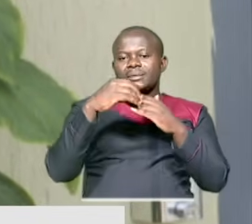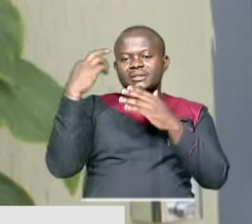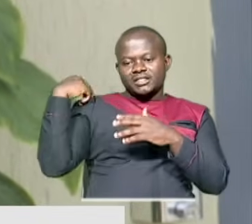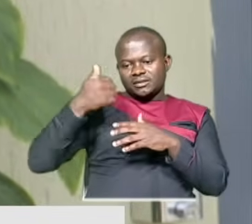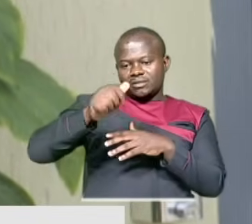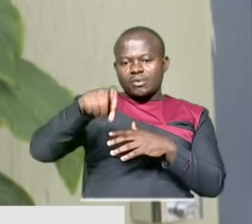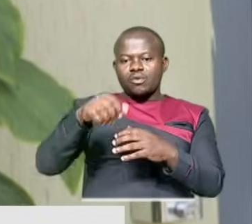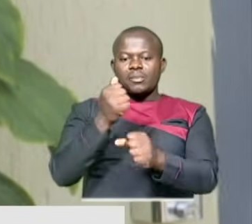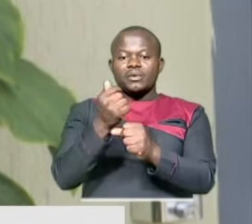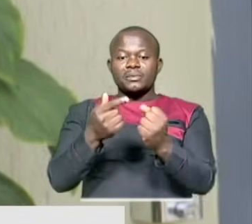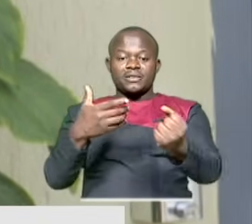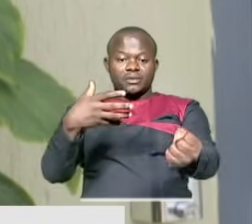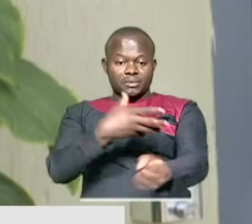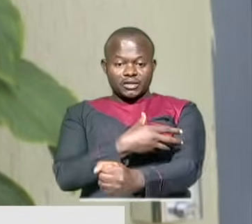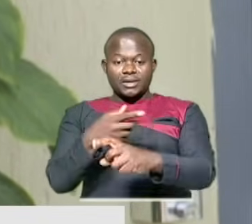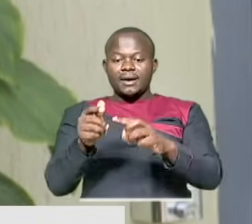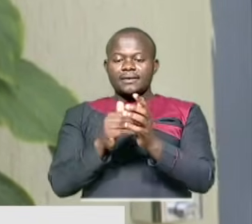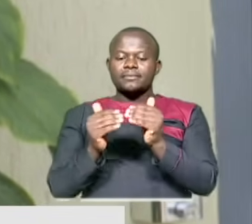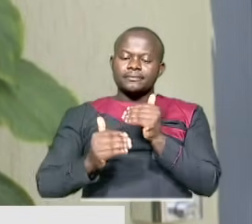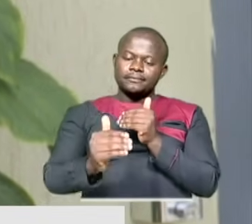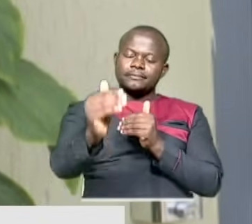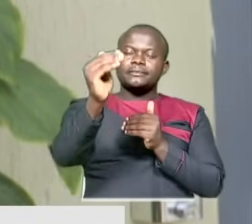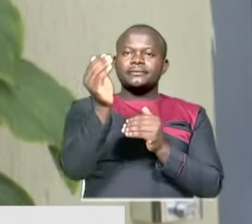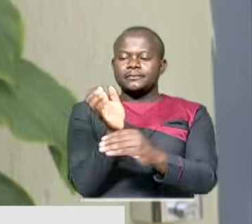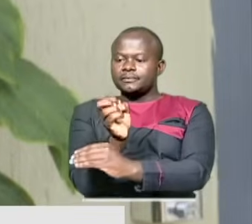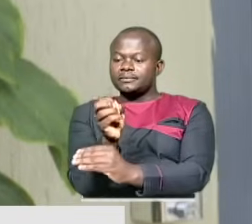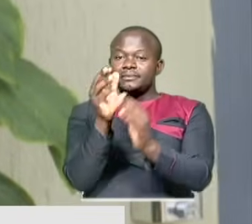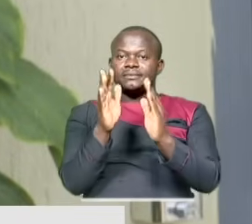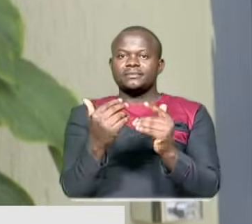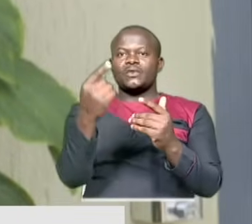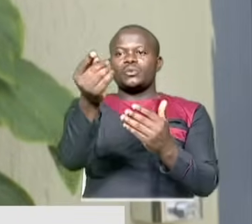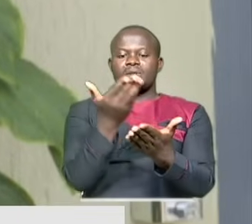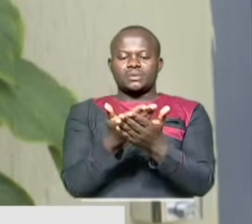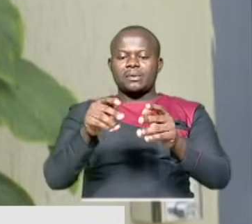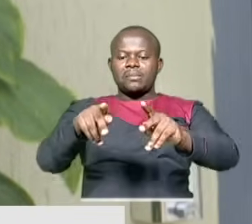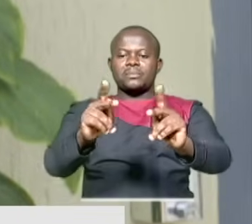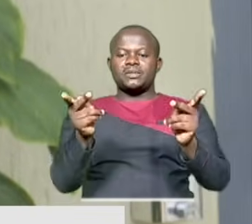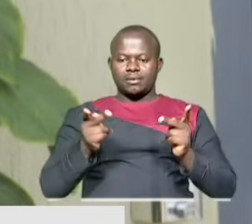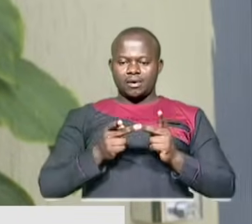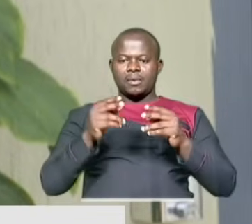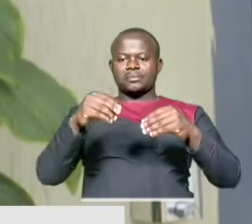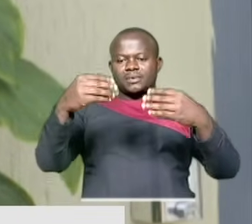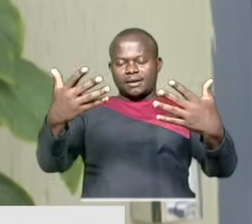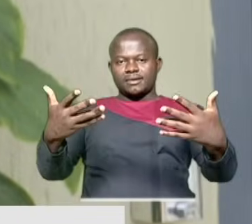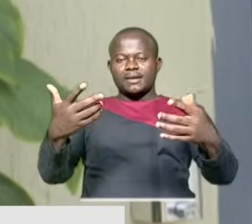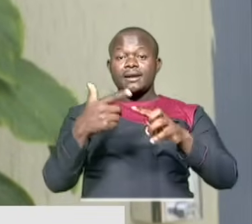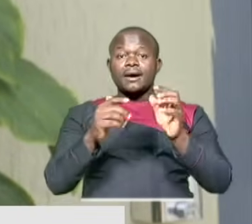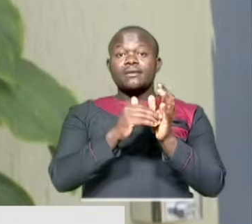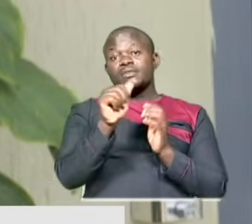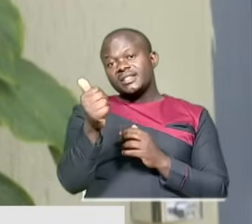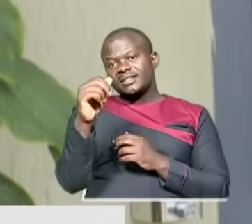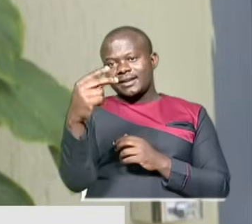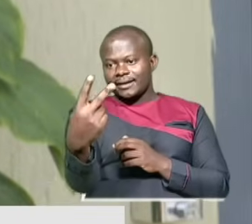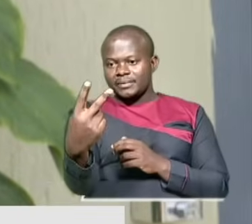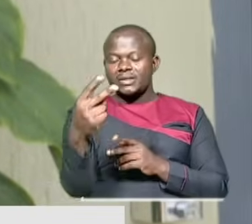gukora ibyo bafitiye ububasha, hanyuma noneho bakabagira umuturage inama zo kujya gusaba uburenganzira aho ababutanga. Icya kabiri ariko ni ukugira ngo